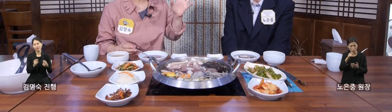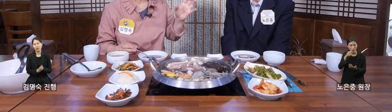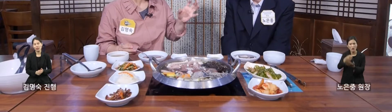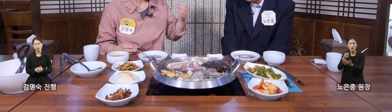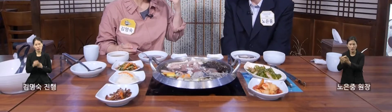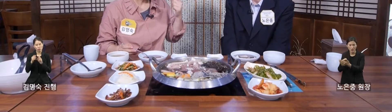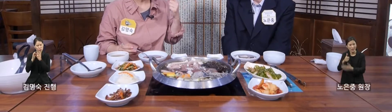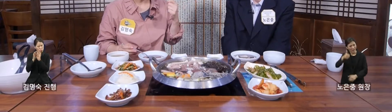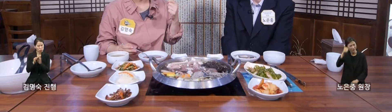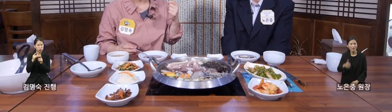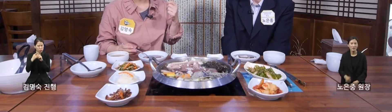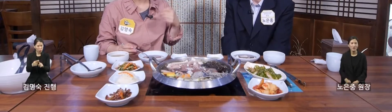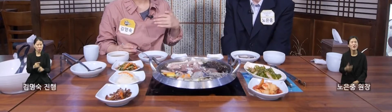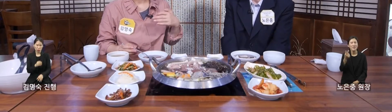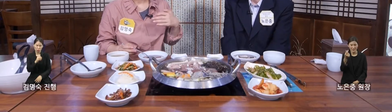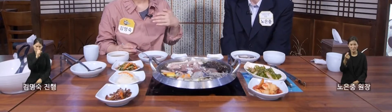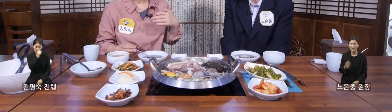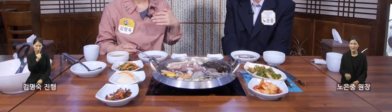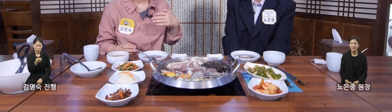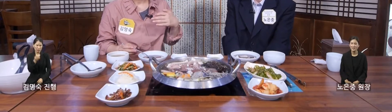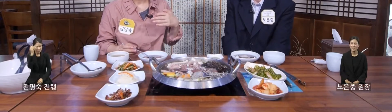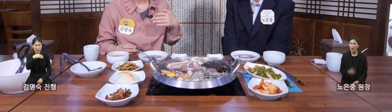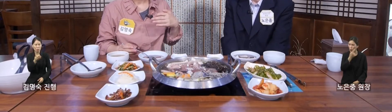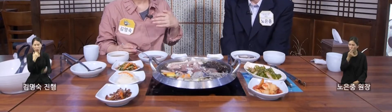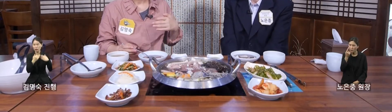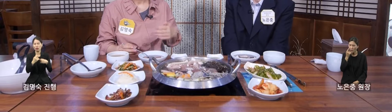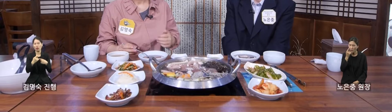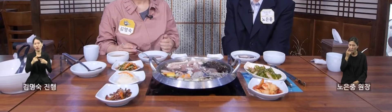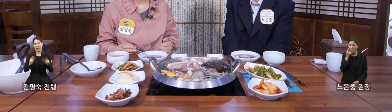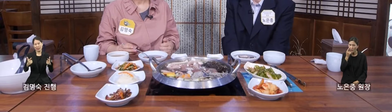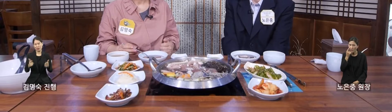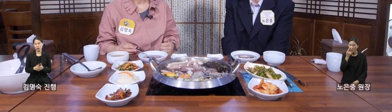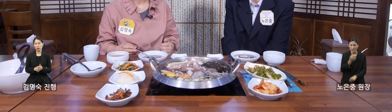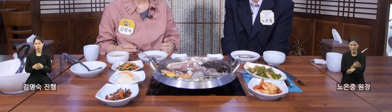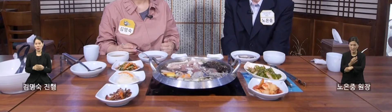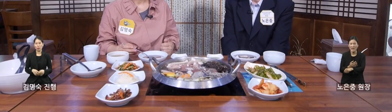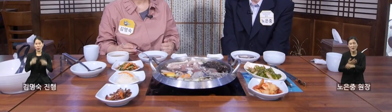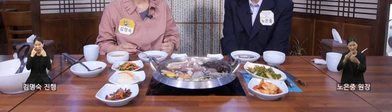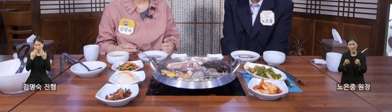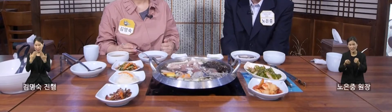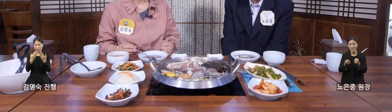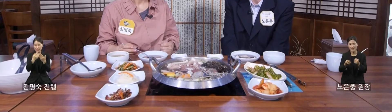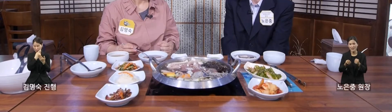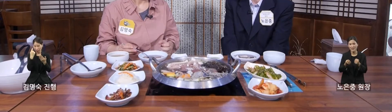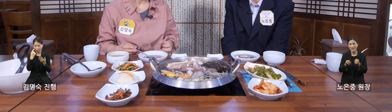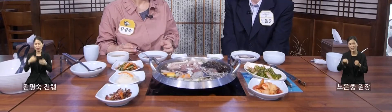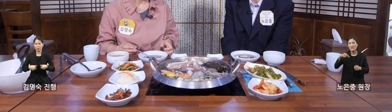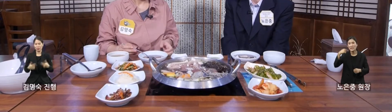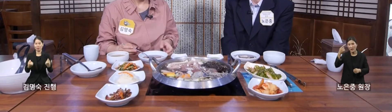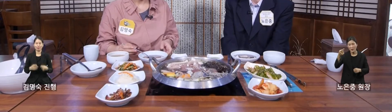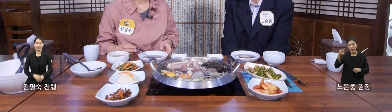네. 뭐 좋다고 해서 그럼요. 막 먹을 예. 게 아니라 예. 확인해 볼 방법들이 간단하게 얼마든지 있으니까 그 후에 하시는